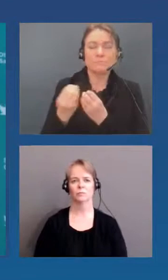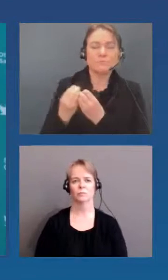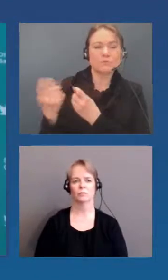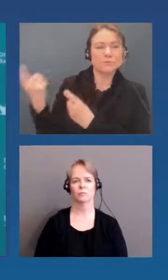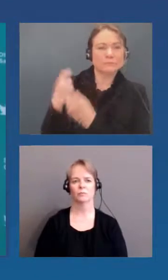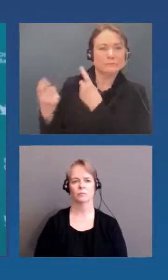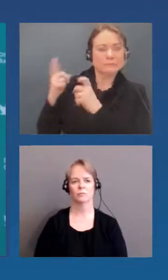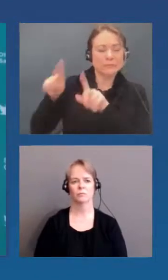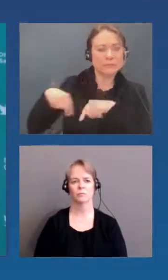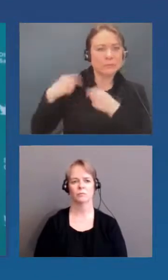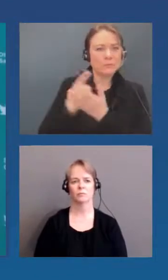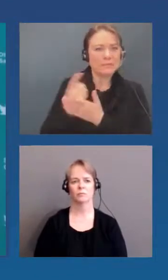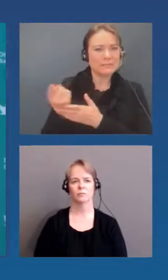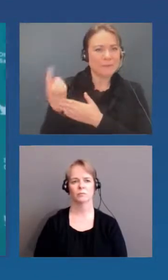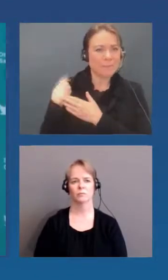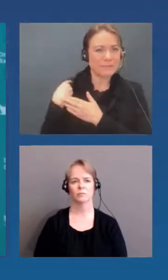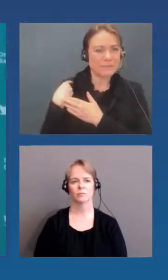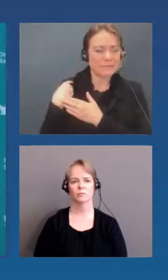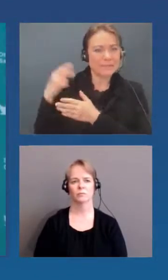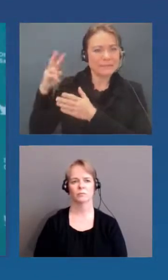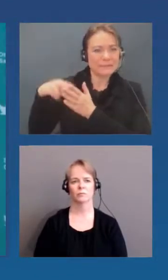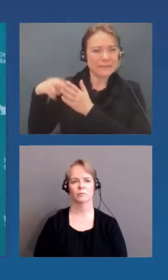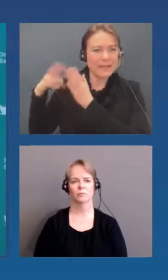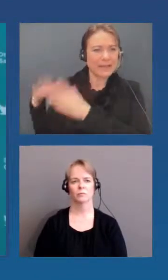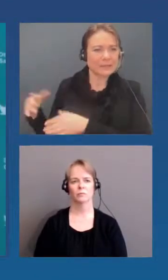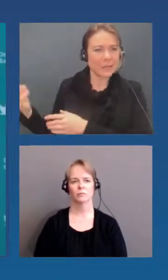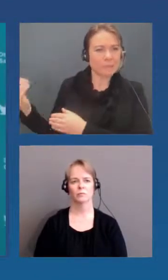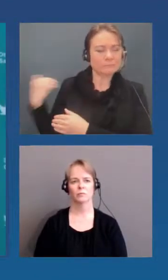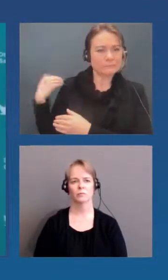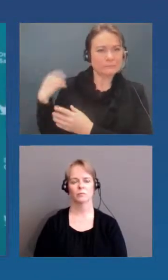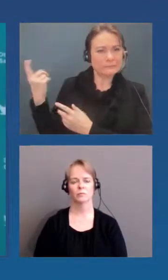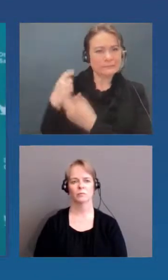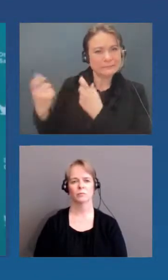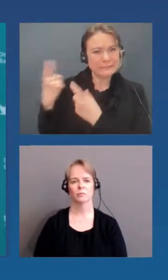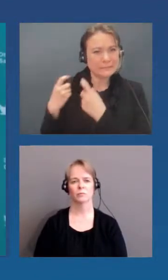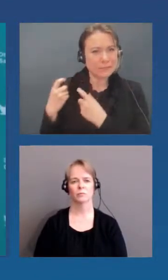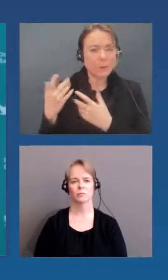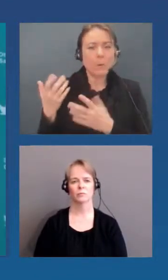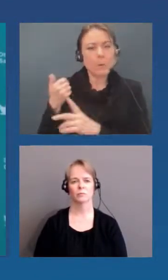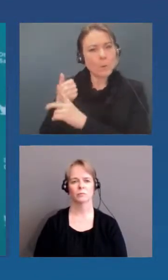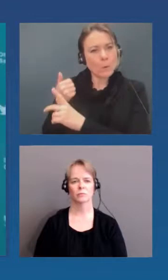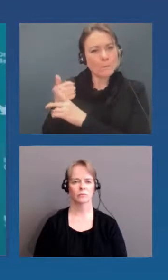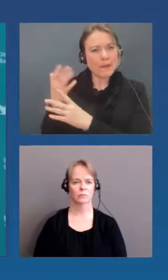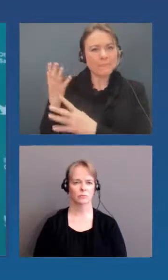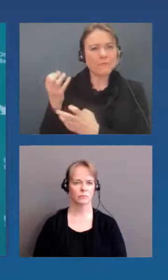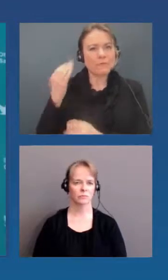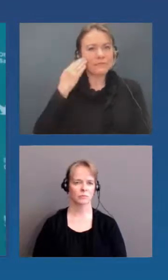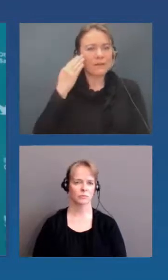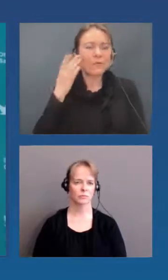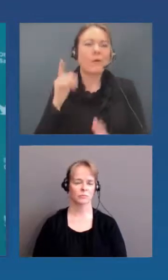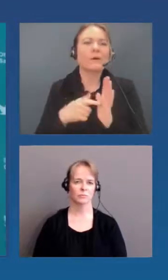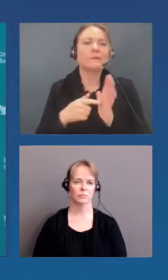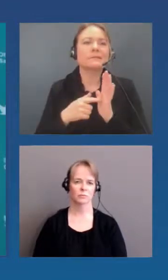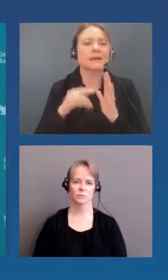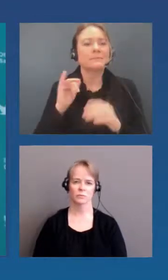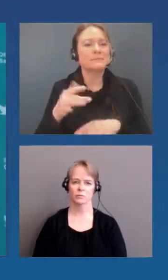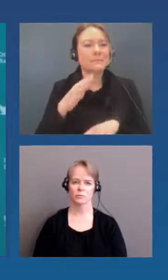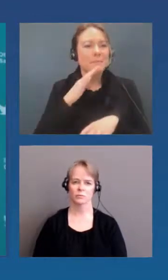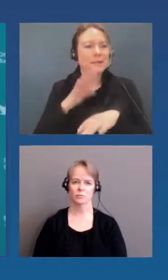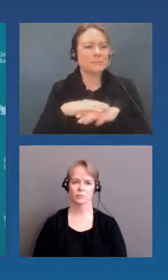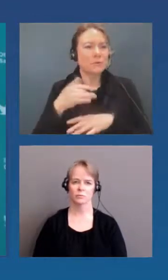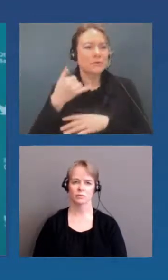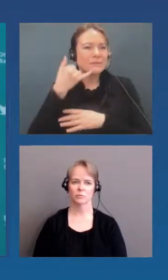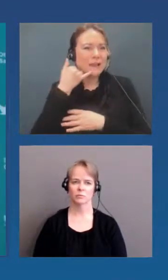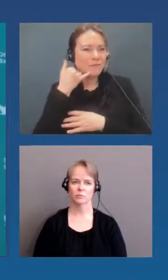depuis la semaine dernière, des lecteurs, en fait, qui se demandent, bon, quand il est question de la ligne téléphonique